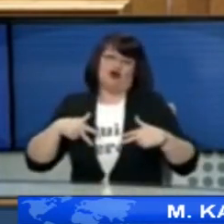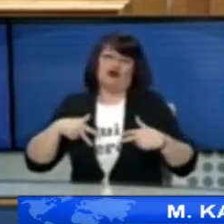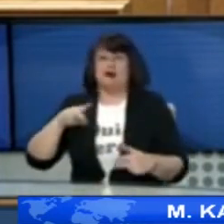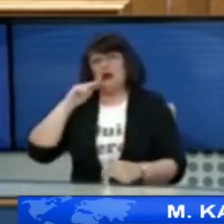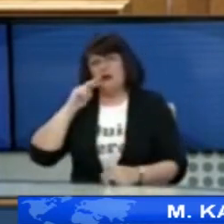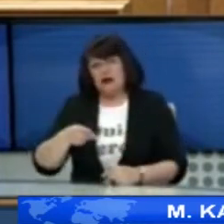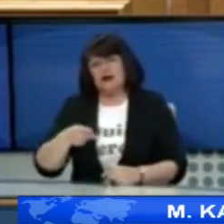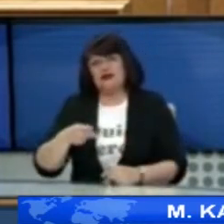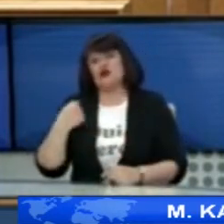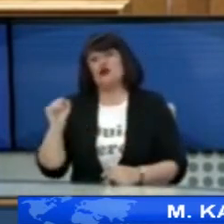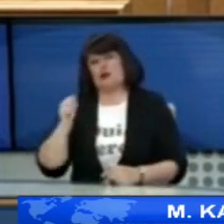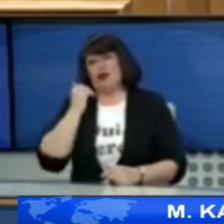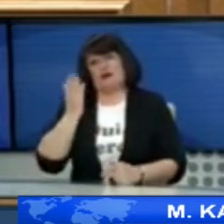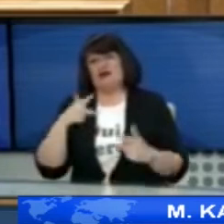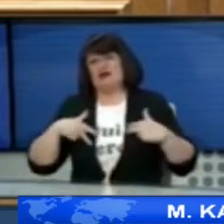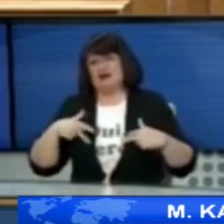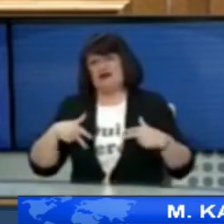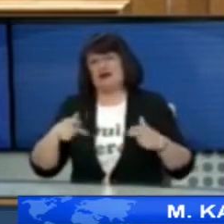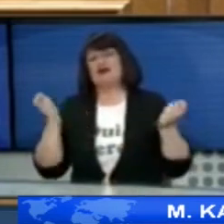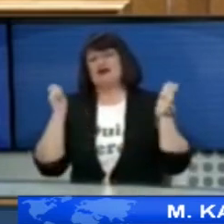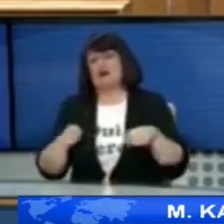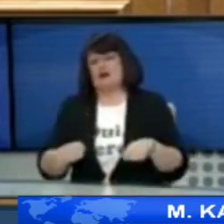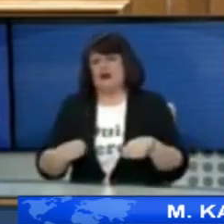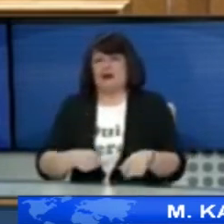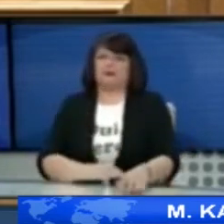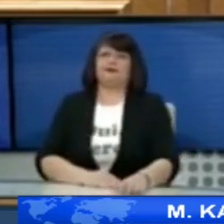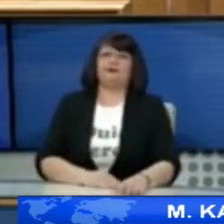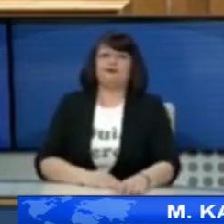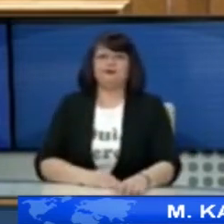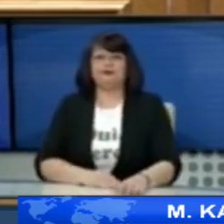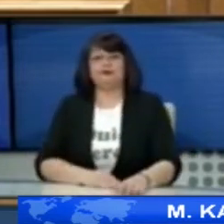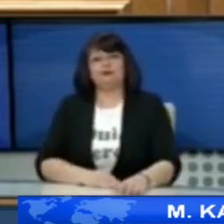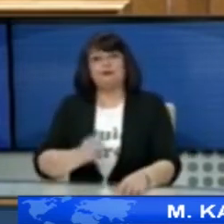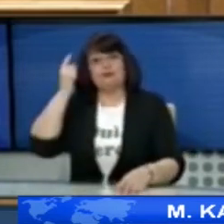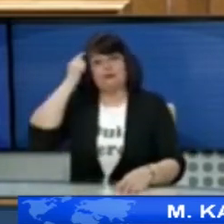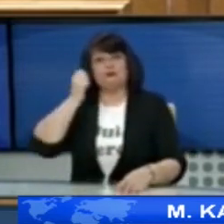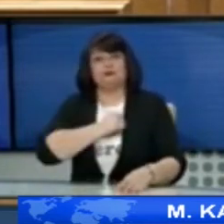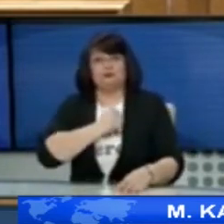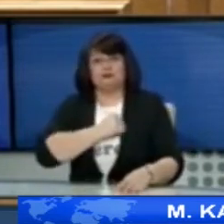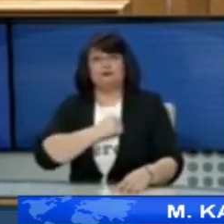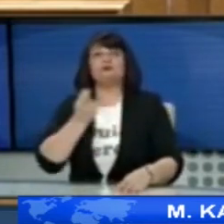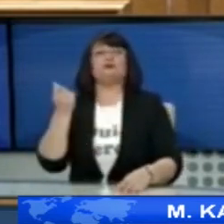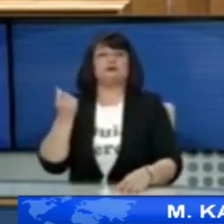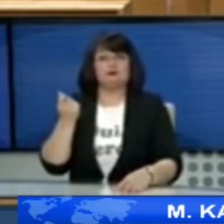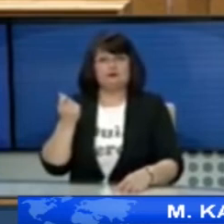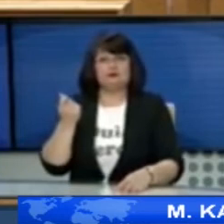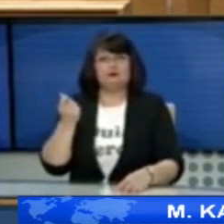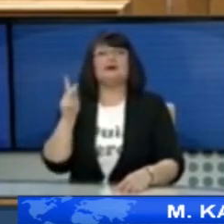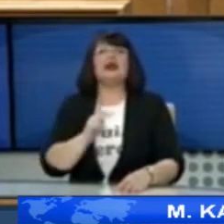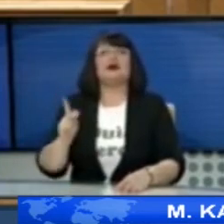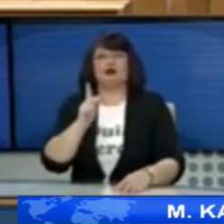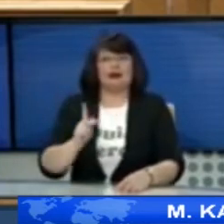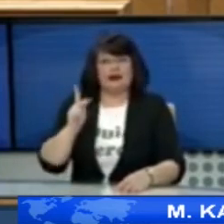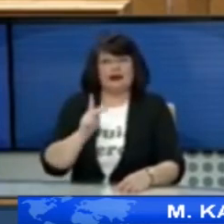απάντηση είναι όχι, σε καμία περίπτωση. Ιδεολογικά, οικονομικά και